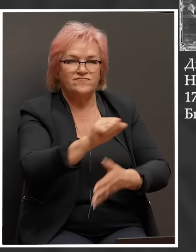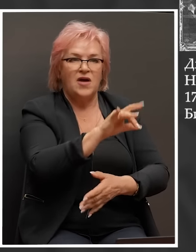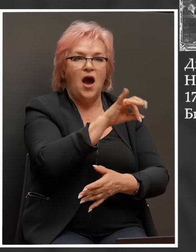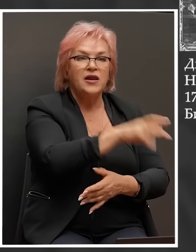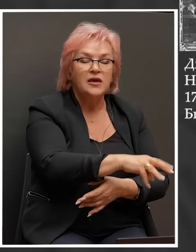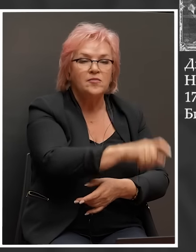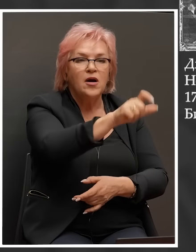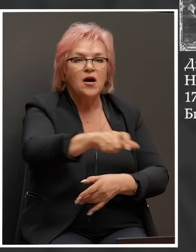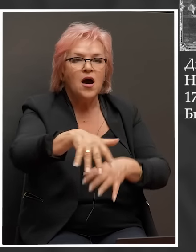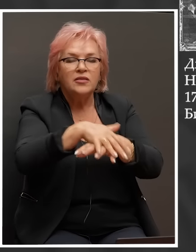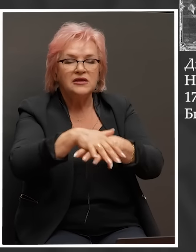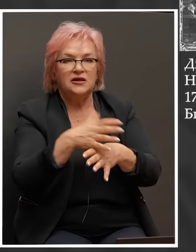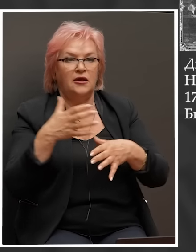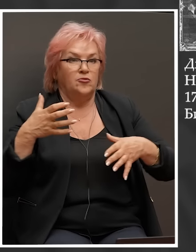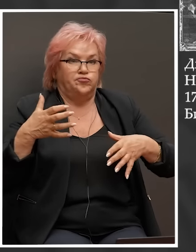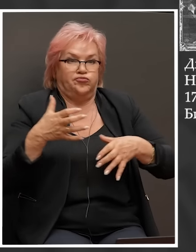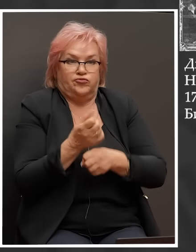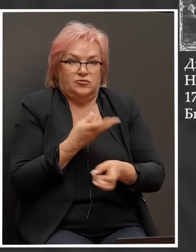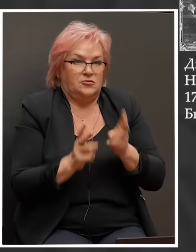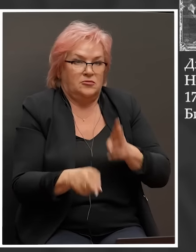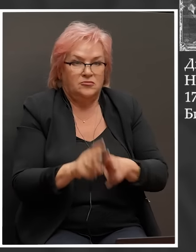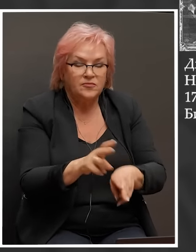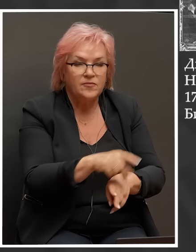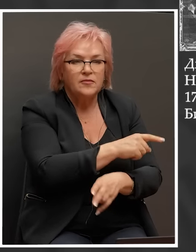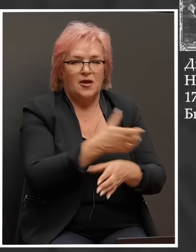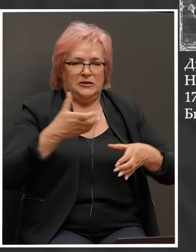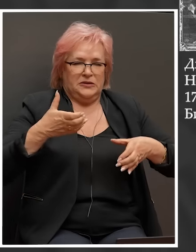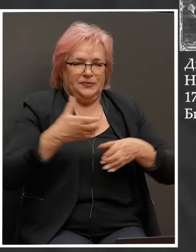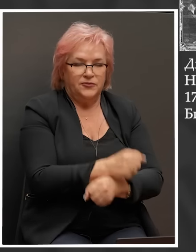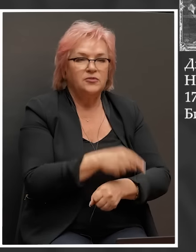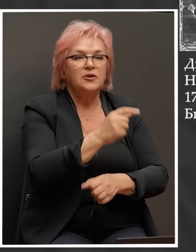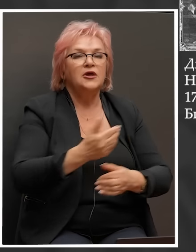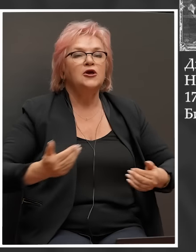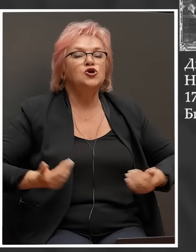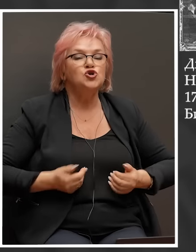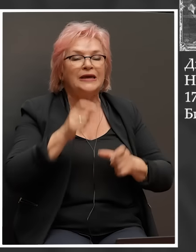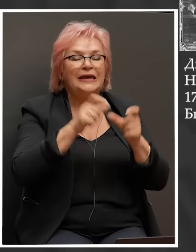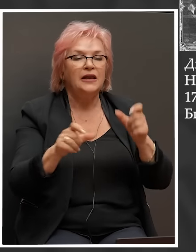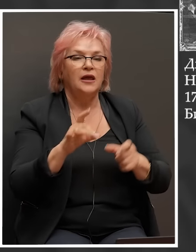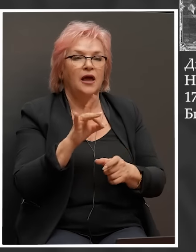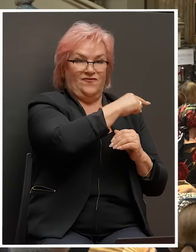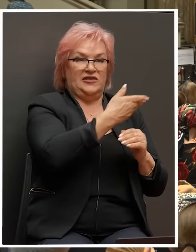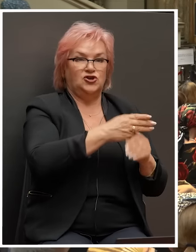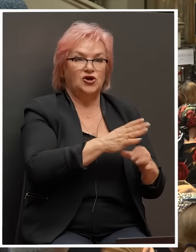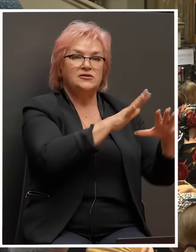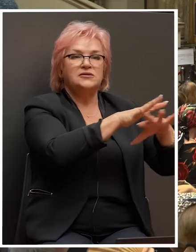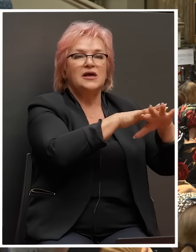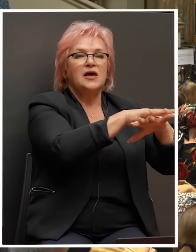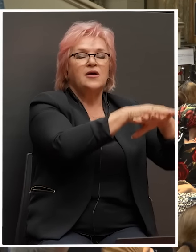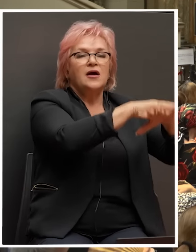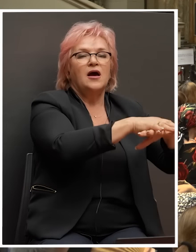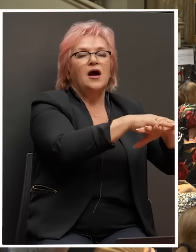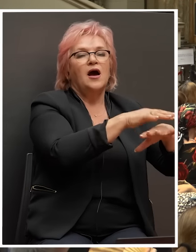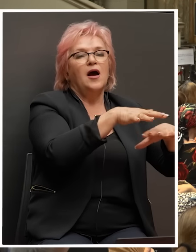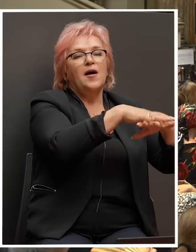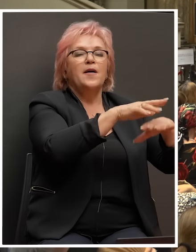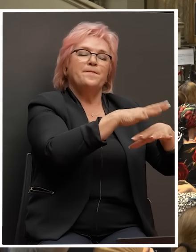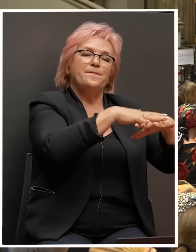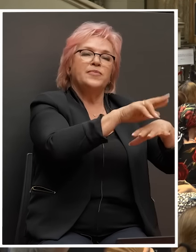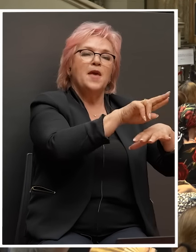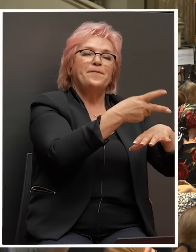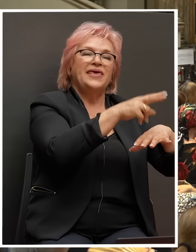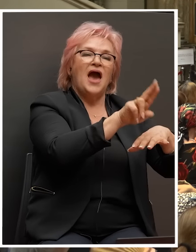население города резко сократилось. Оно сократилось, и жили римляне в основном. Это район Пьяцца Навоне,